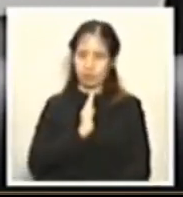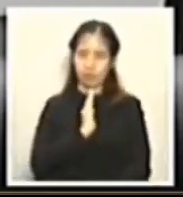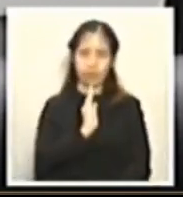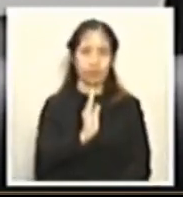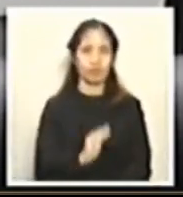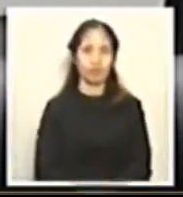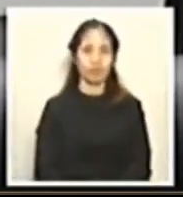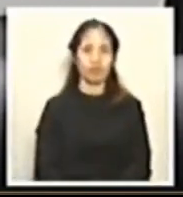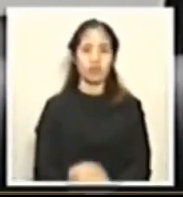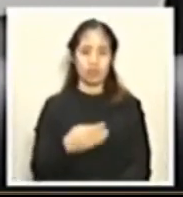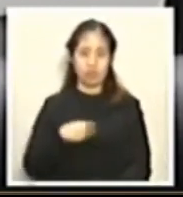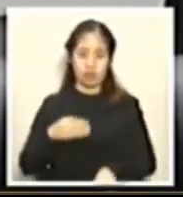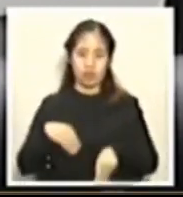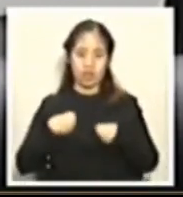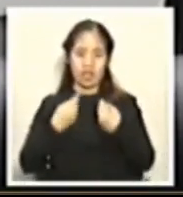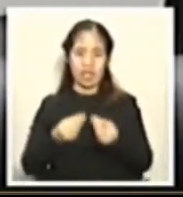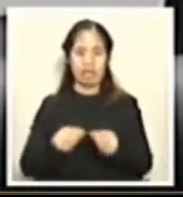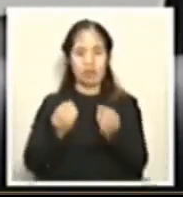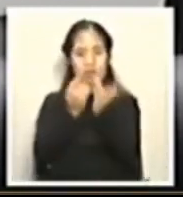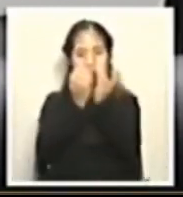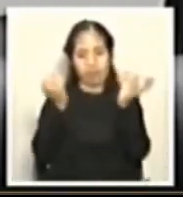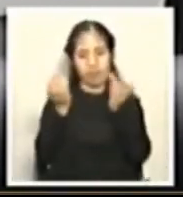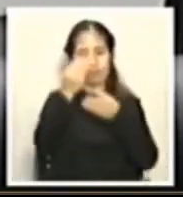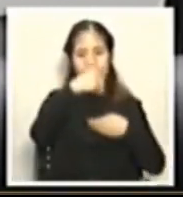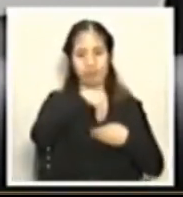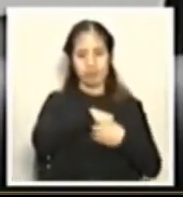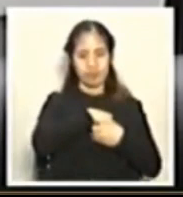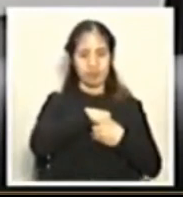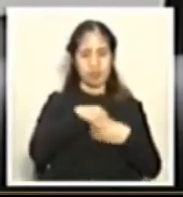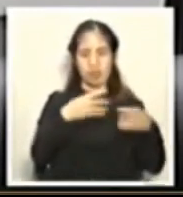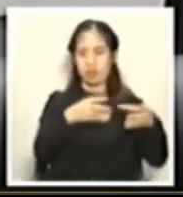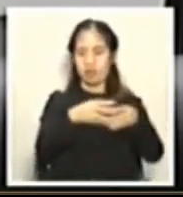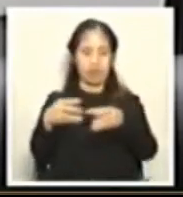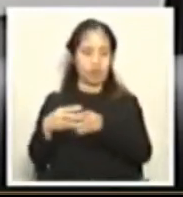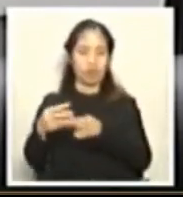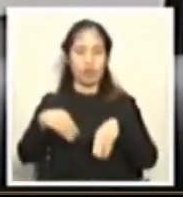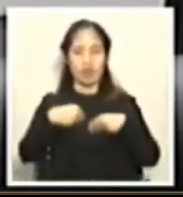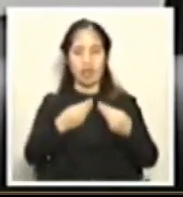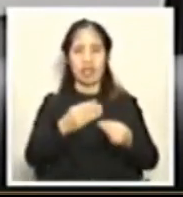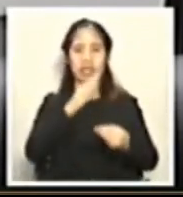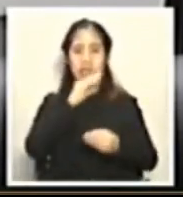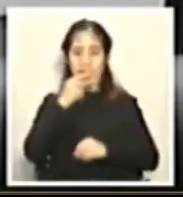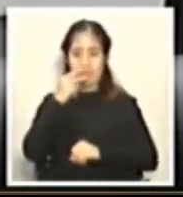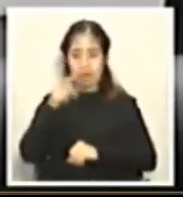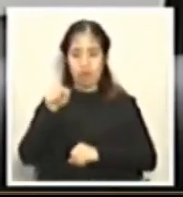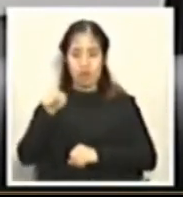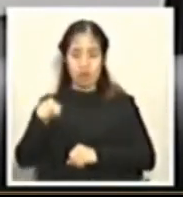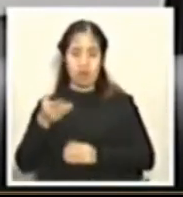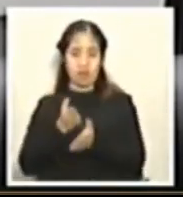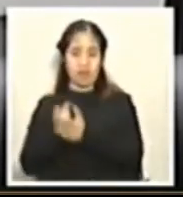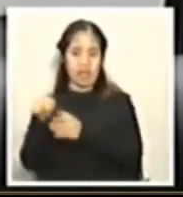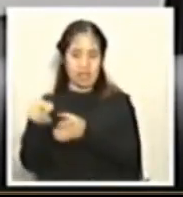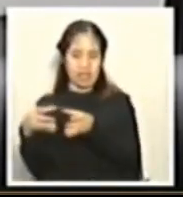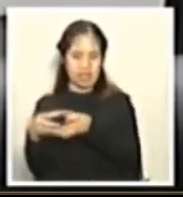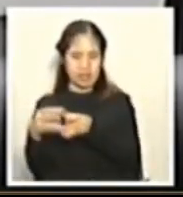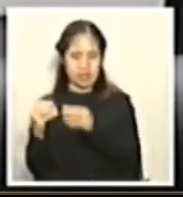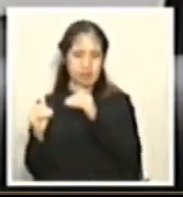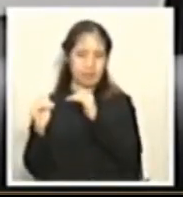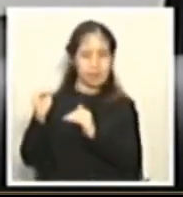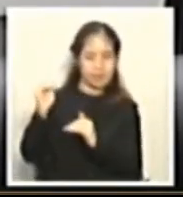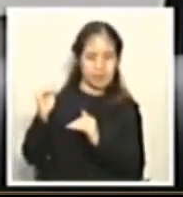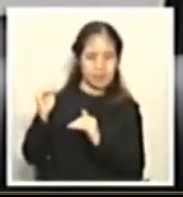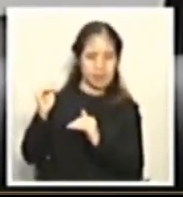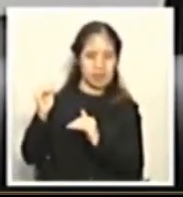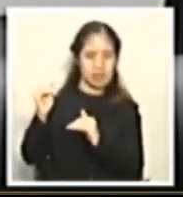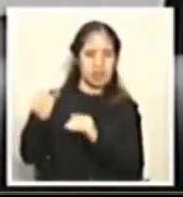างแล้วก็ให้ความเป็นธรรมกับทั้งฝ่ายรัฐบาลและฝ่ายค้านเมื่อเห็นว่าฝ่ายค้านกำลังไม่ได้รับความเป็นธรรมจะ